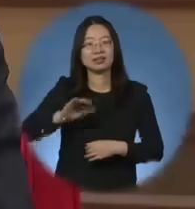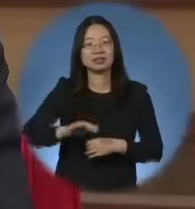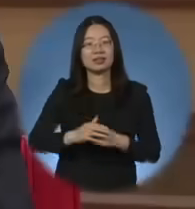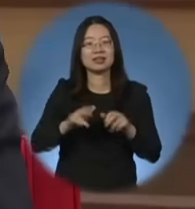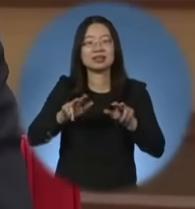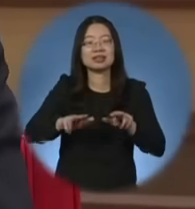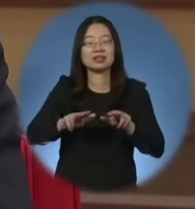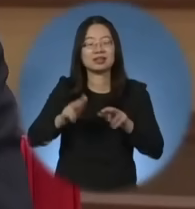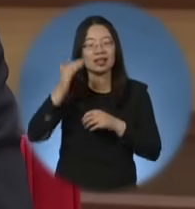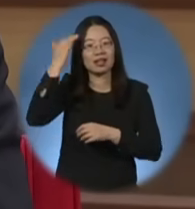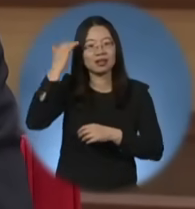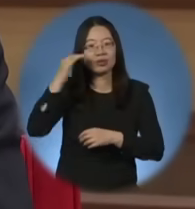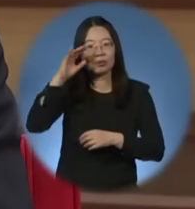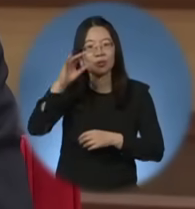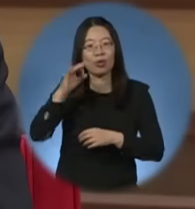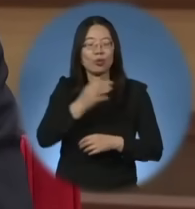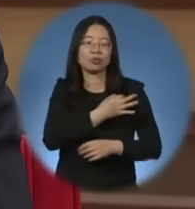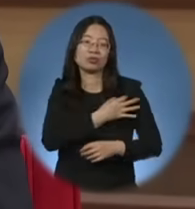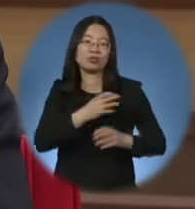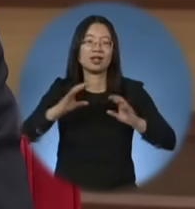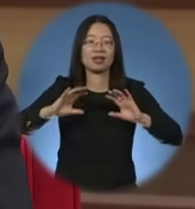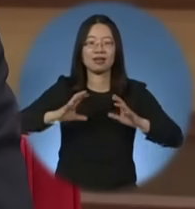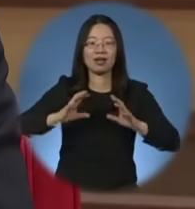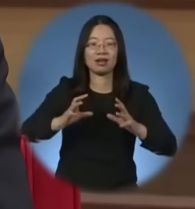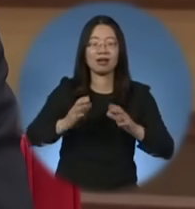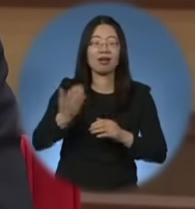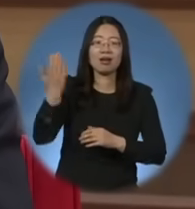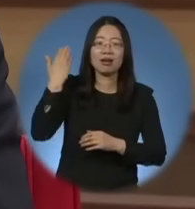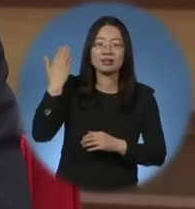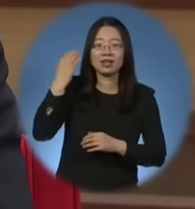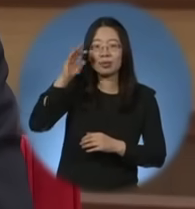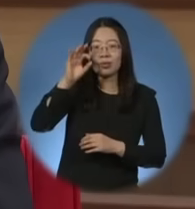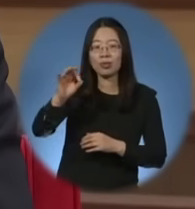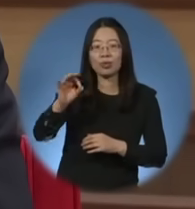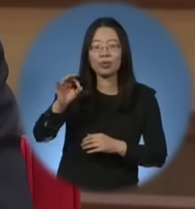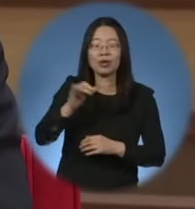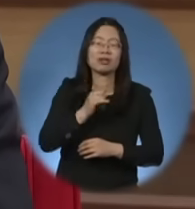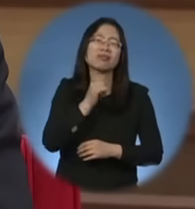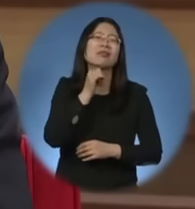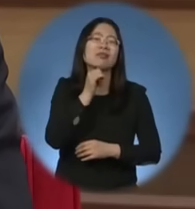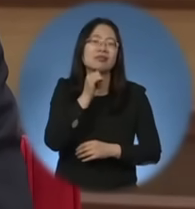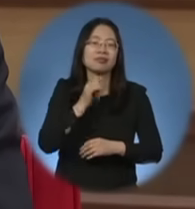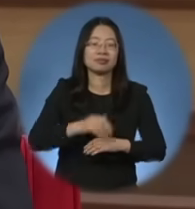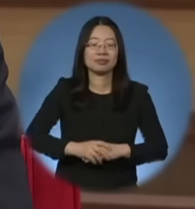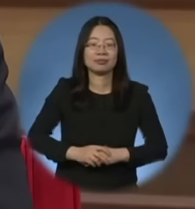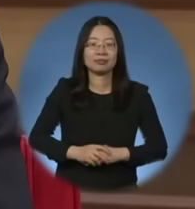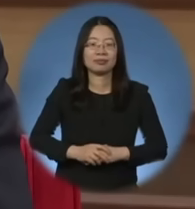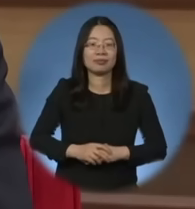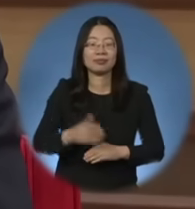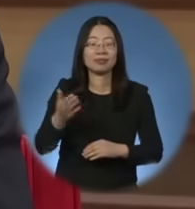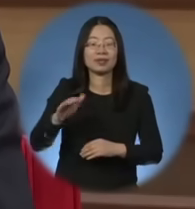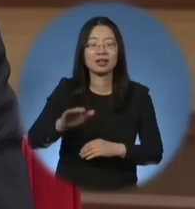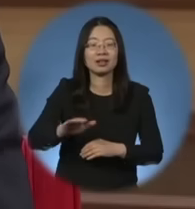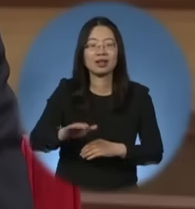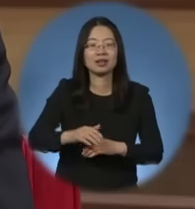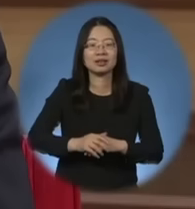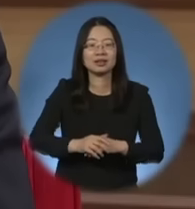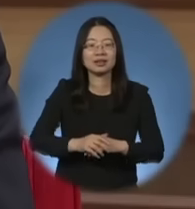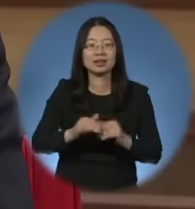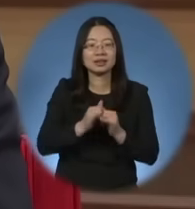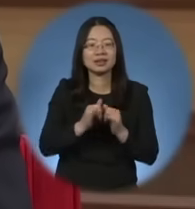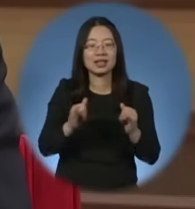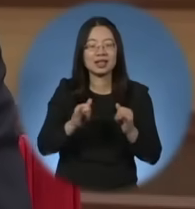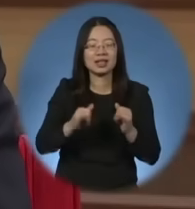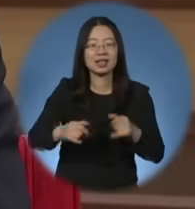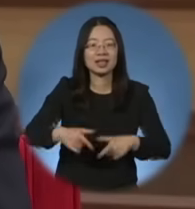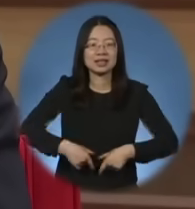근데 지금은 한국은 두자 나라잖아요 그때는 아주 아주 안했어요 근데 그때